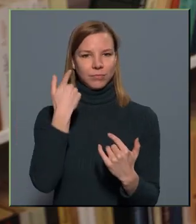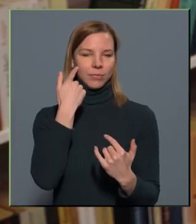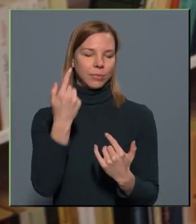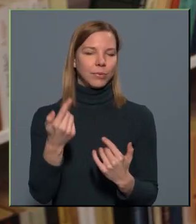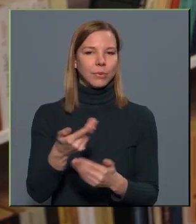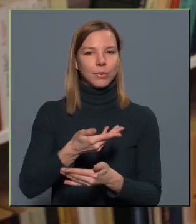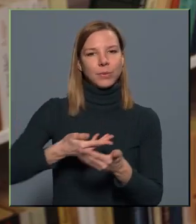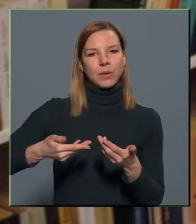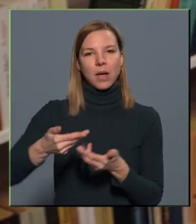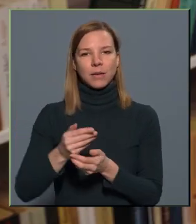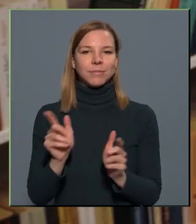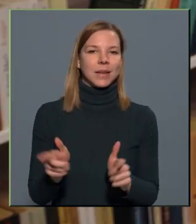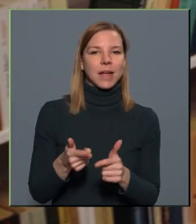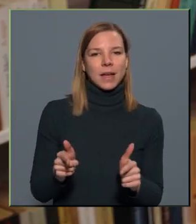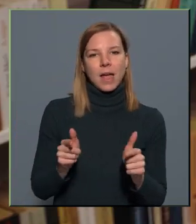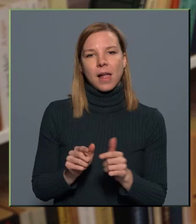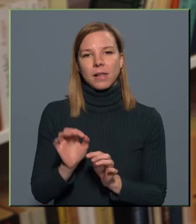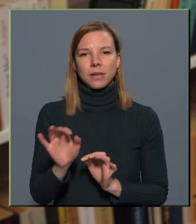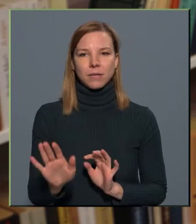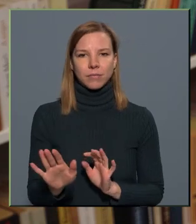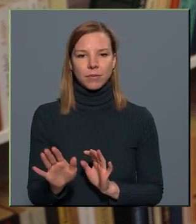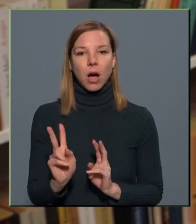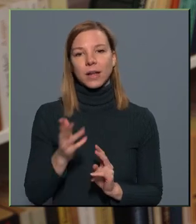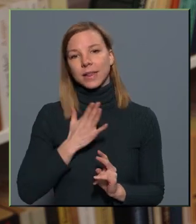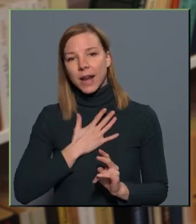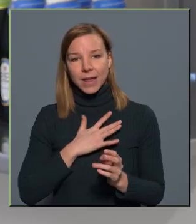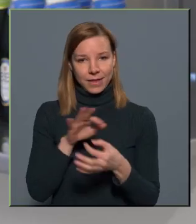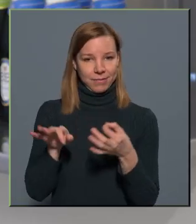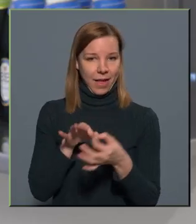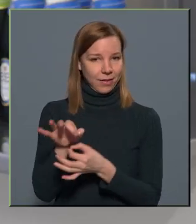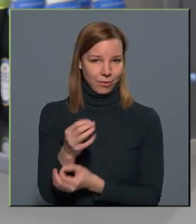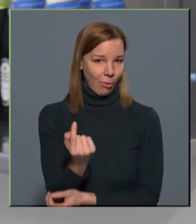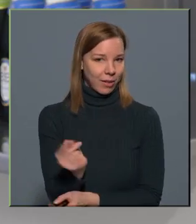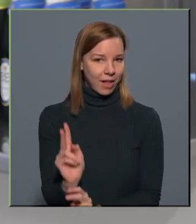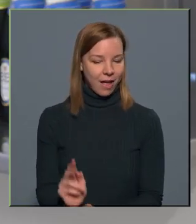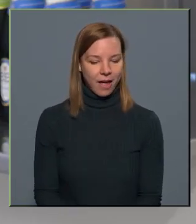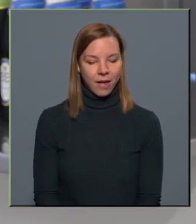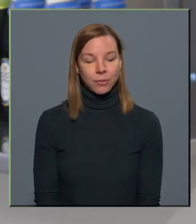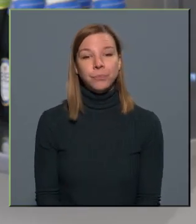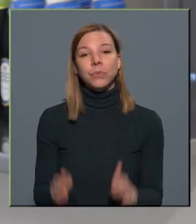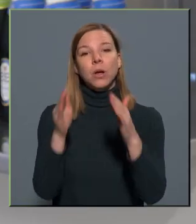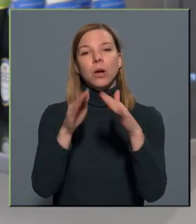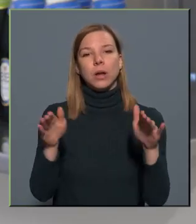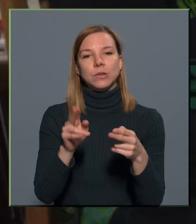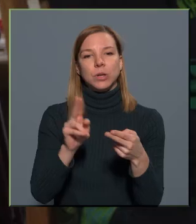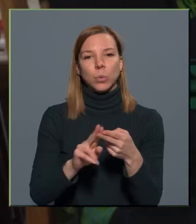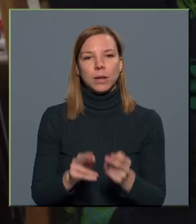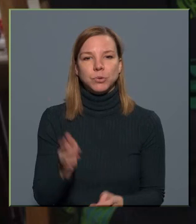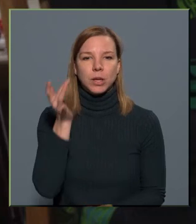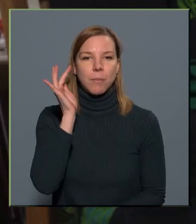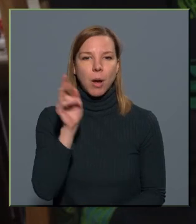esetleg énekelni, illetve aki szeretne táncolni. A karácsonyi ünnepségen Pap Zoltán, a